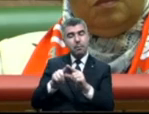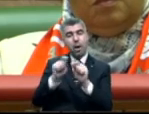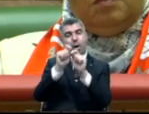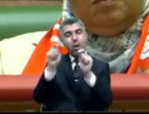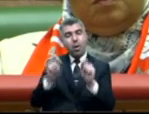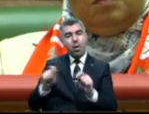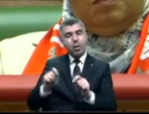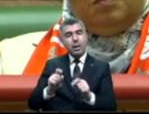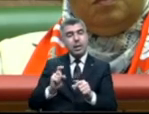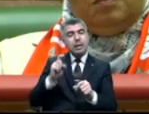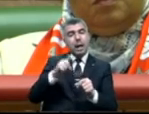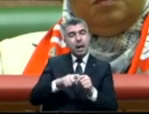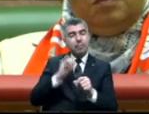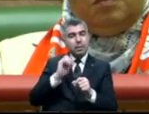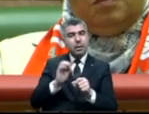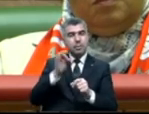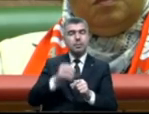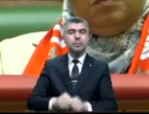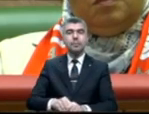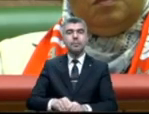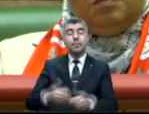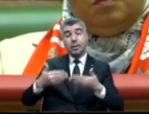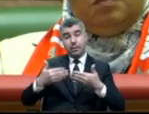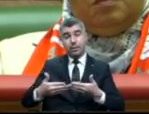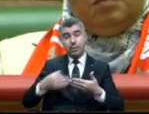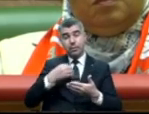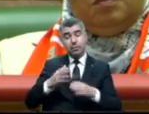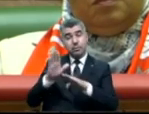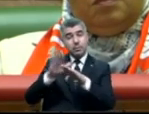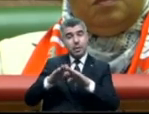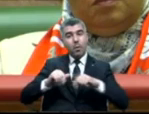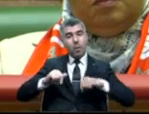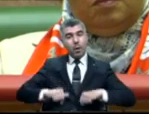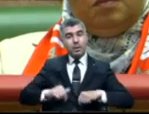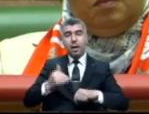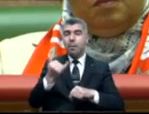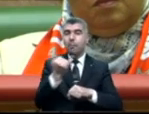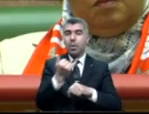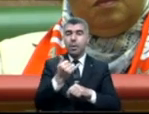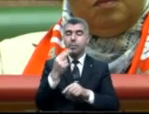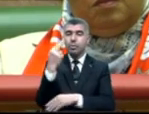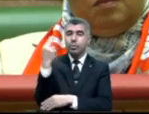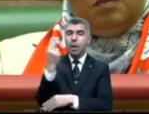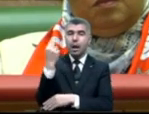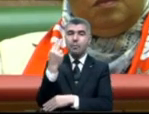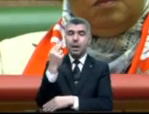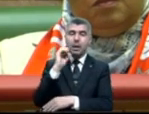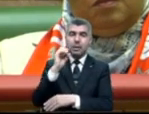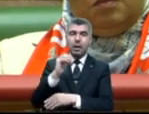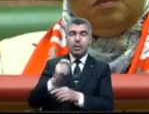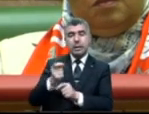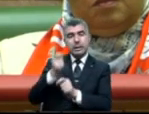النقابية وضمان ممارستها في أحسن الظروف. وفي هذا الإطار ندعو الوزارة إلى التجاوب مع طلبات الجامعة الوطنية للصيد